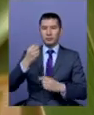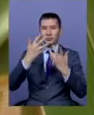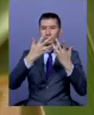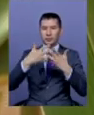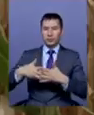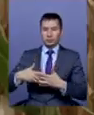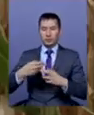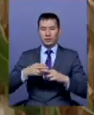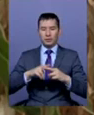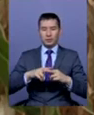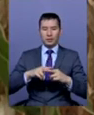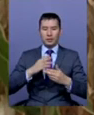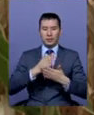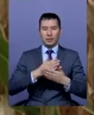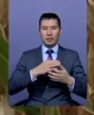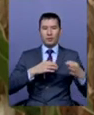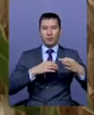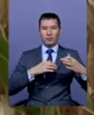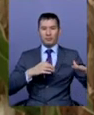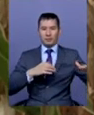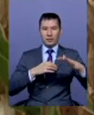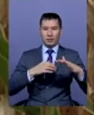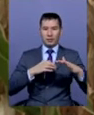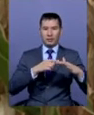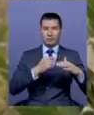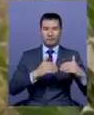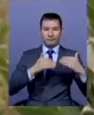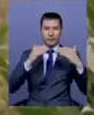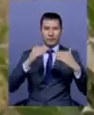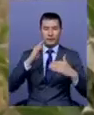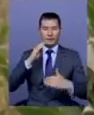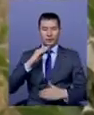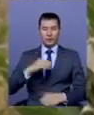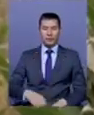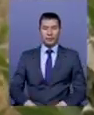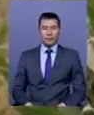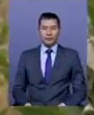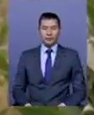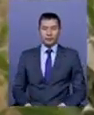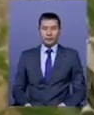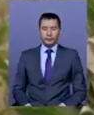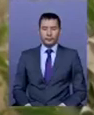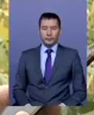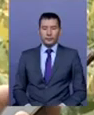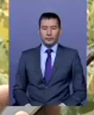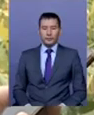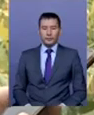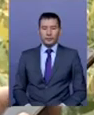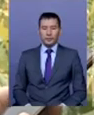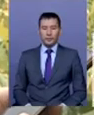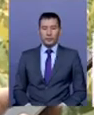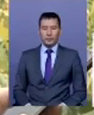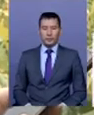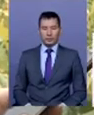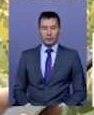шаруашылығы кооперативтері қосылып, тіршілік нәрінің бағасын көтеріп жібереді екен. Ал оларды қадағалайтын ешкім жоқ. Рас, ол енді қуаңшылық,